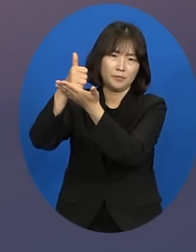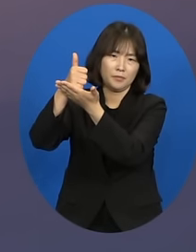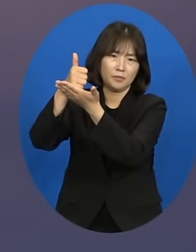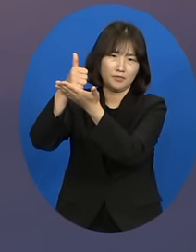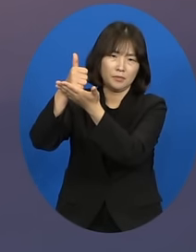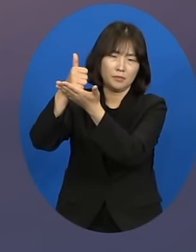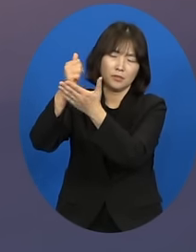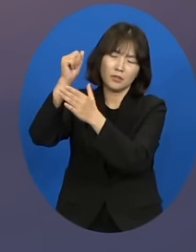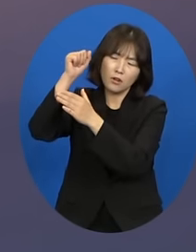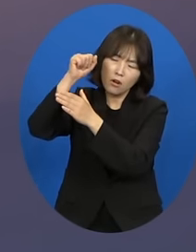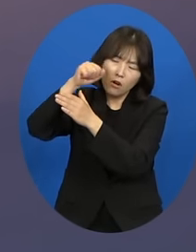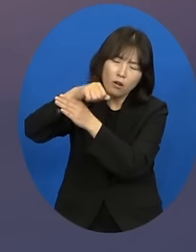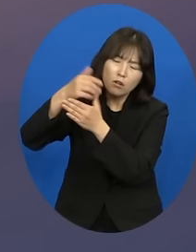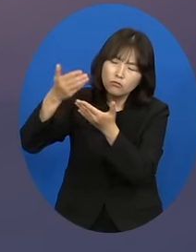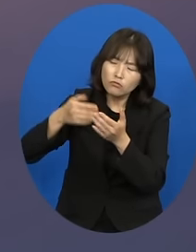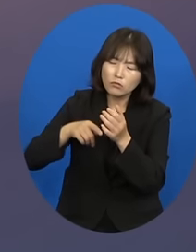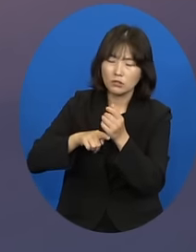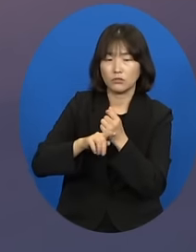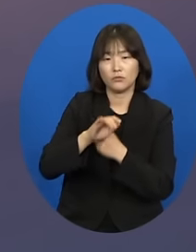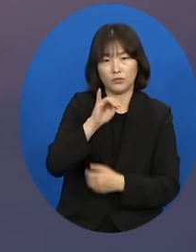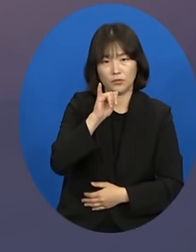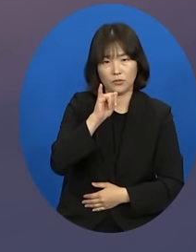허락하고 계신 이유가 있겠구나.